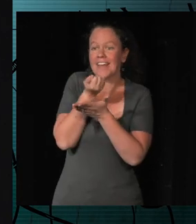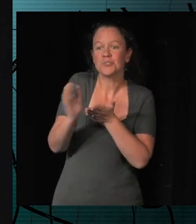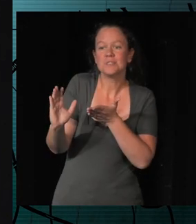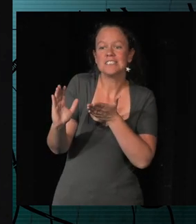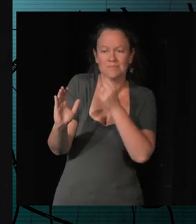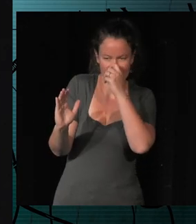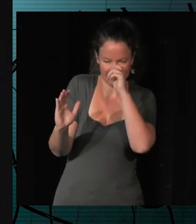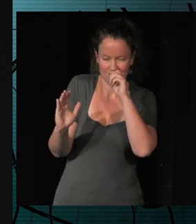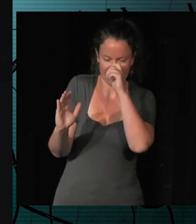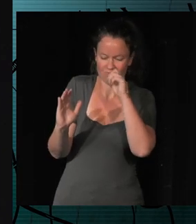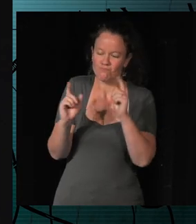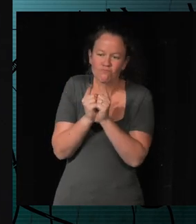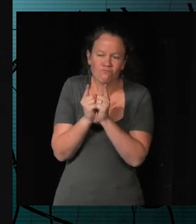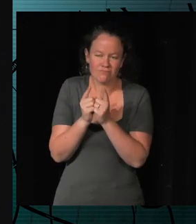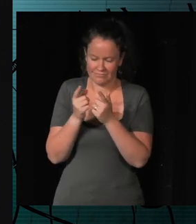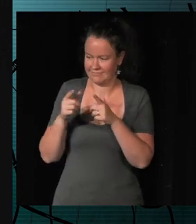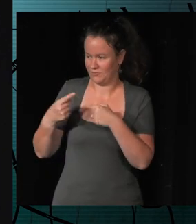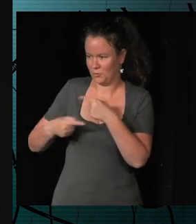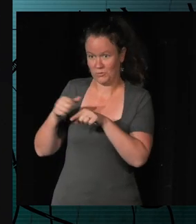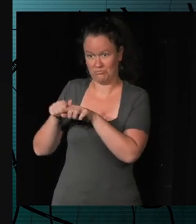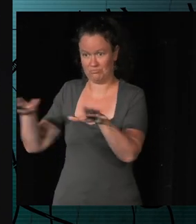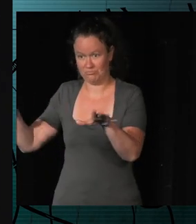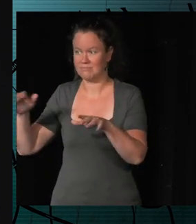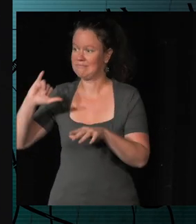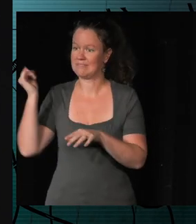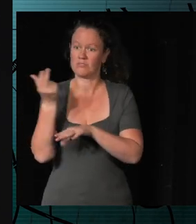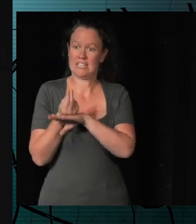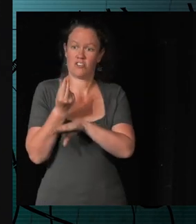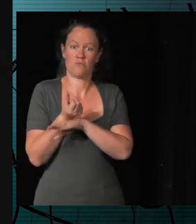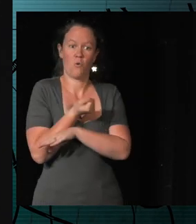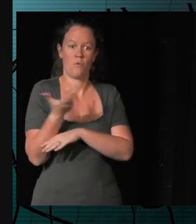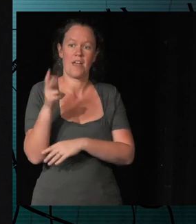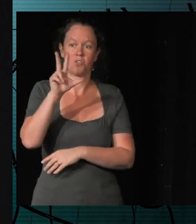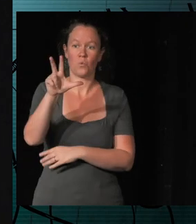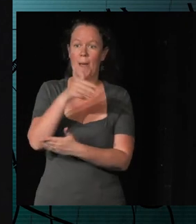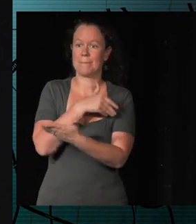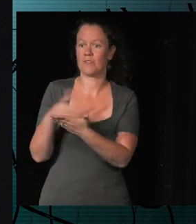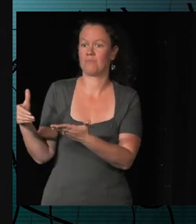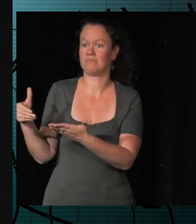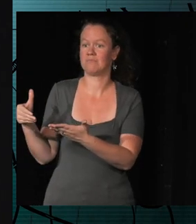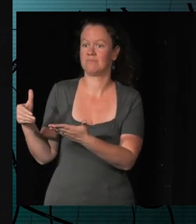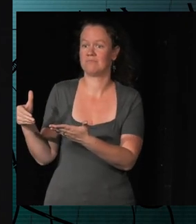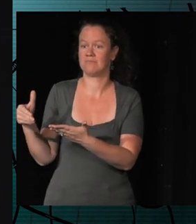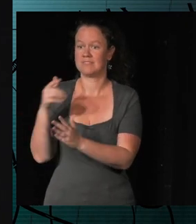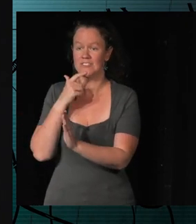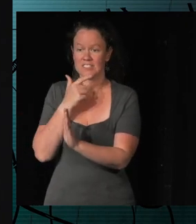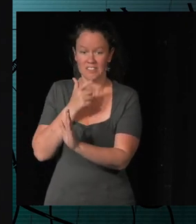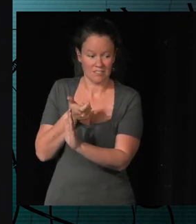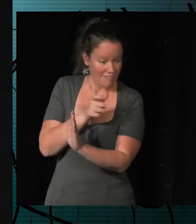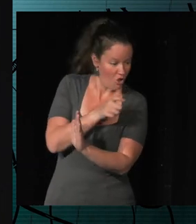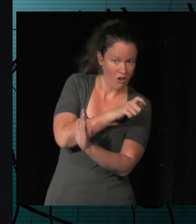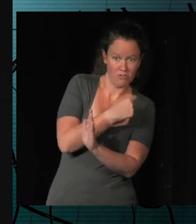3 He une petite expérience mais en fait c'est a été téléchargé à 3 millions d'exemplaires c'est plus que n'importe quel épisode qui était sorti avant lui alors que bon